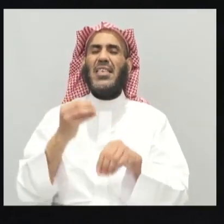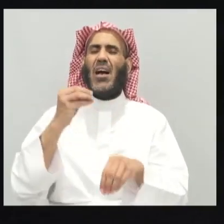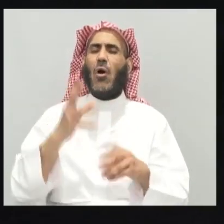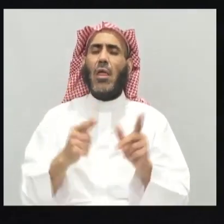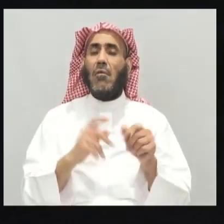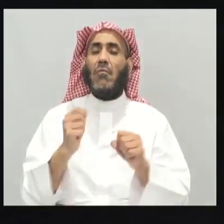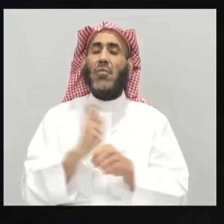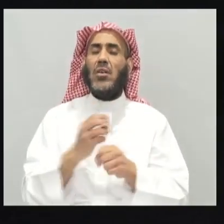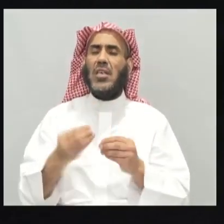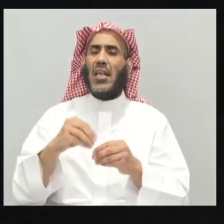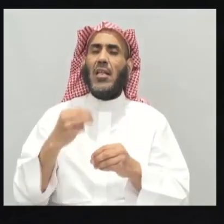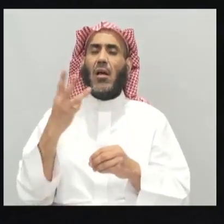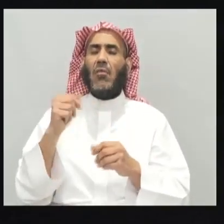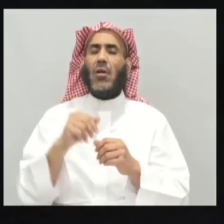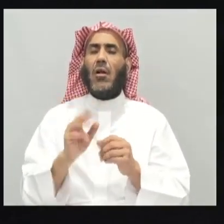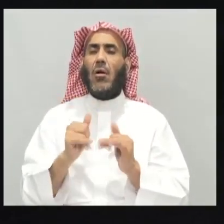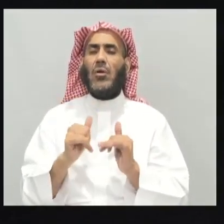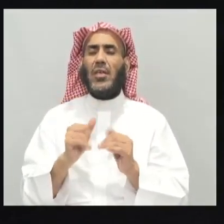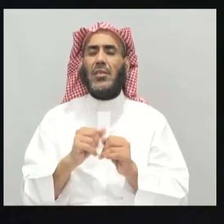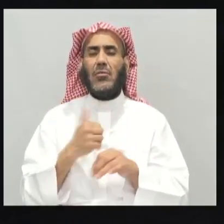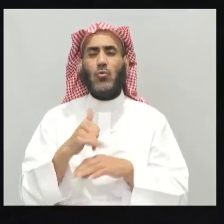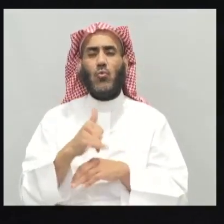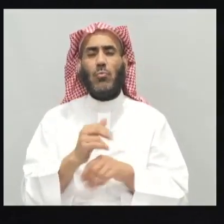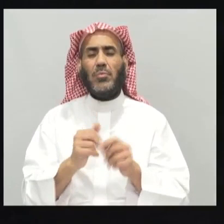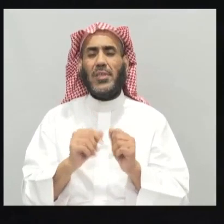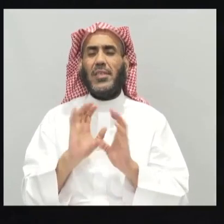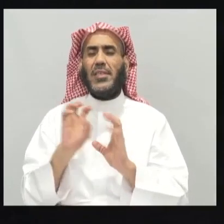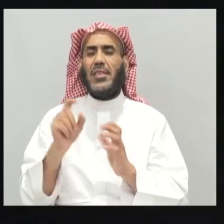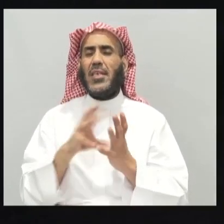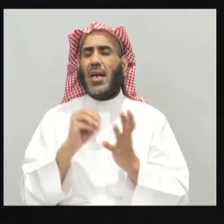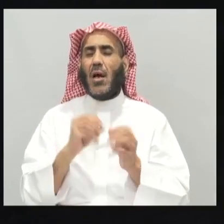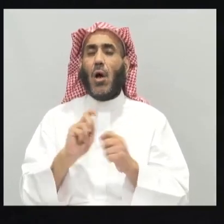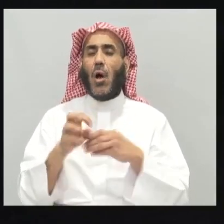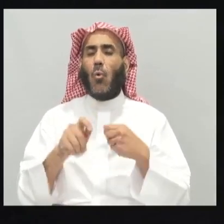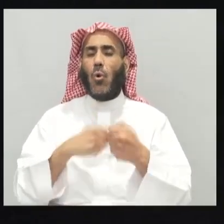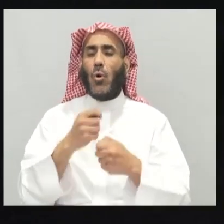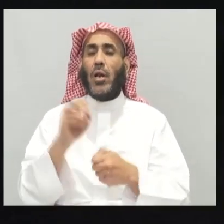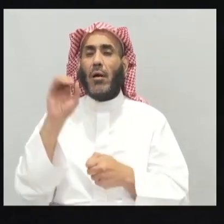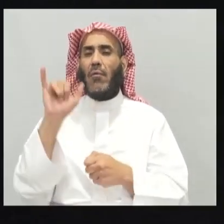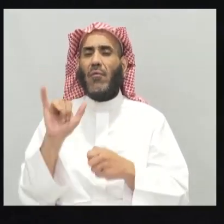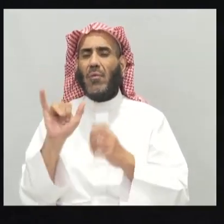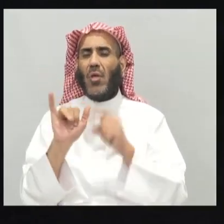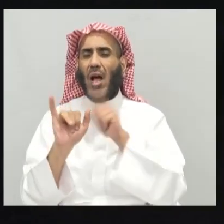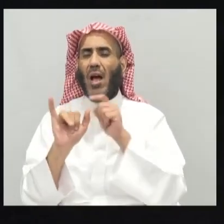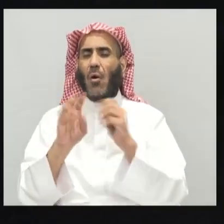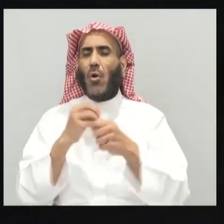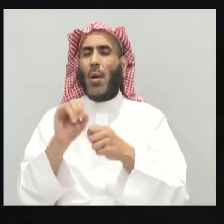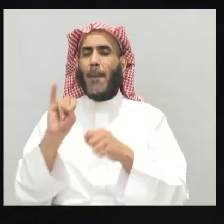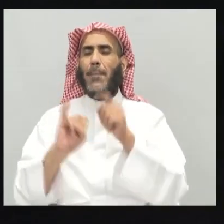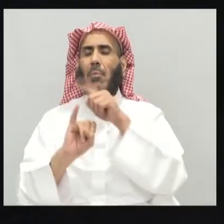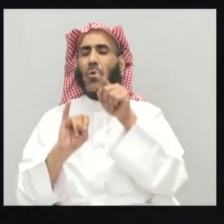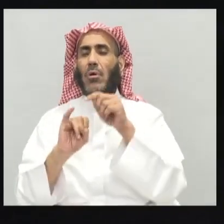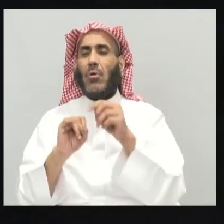ثلاثة أحرف، أحسنتم، له طريقة صياغة معينة، حوله المضارع، أقلب حرف المضارعة ميما